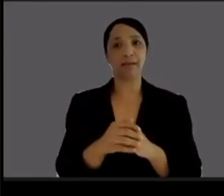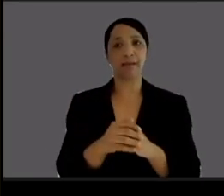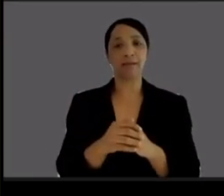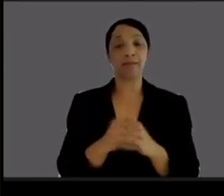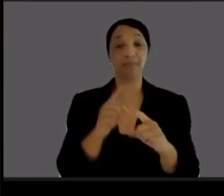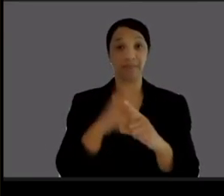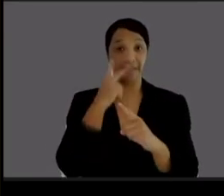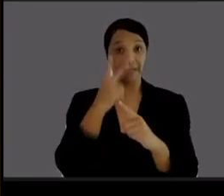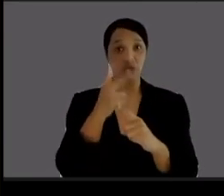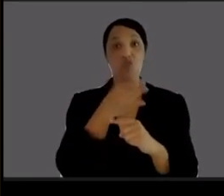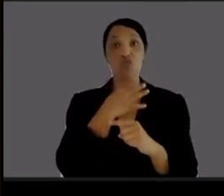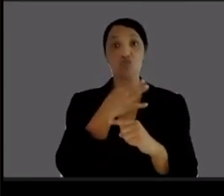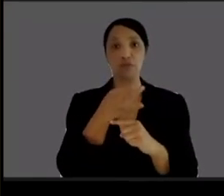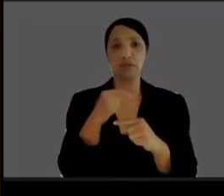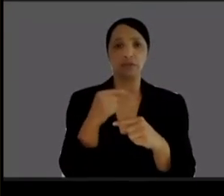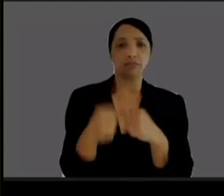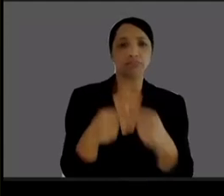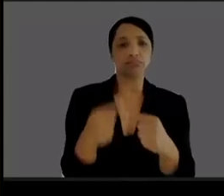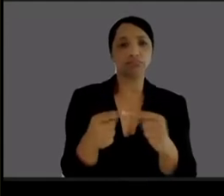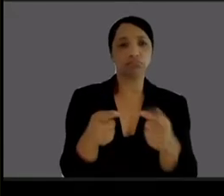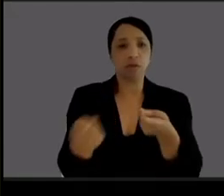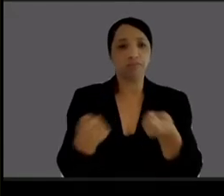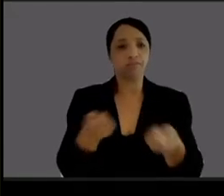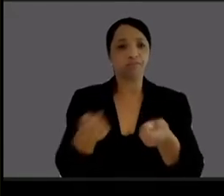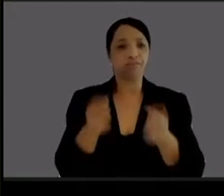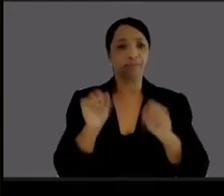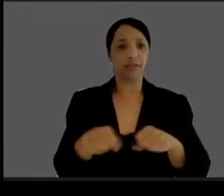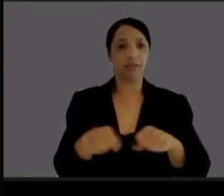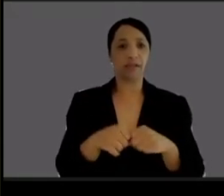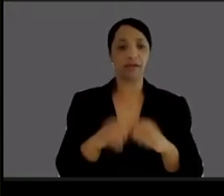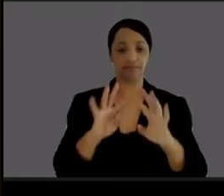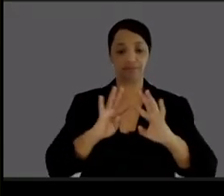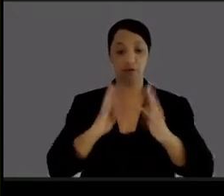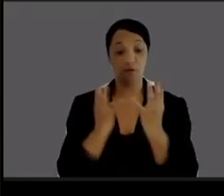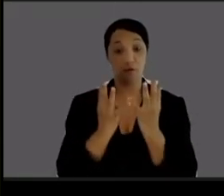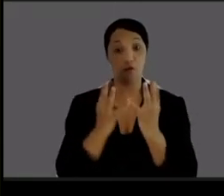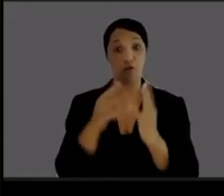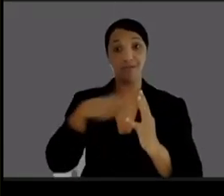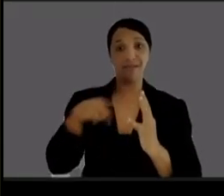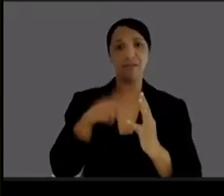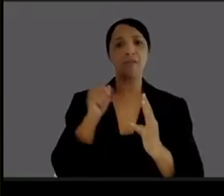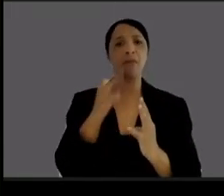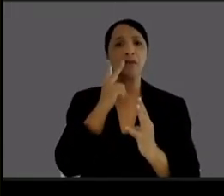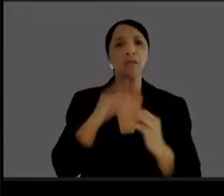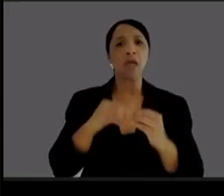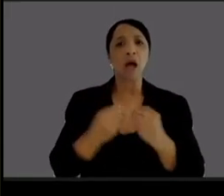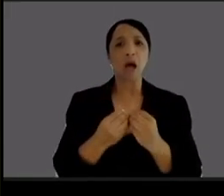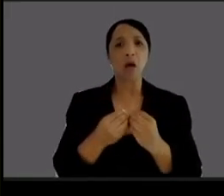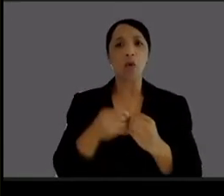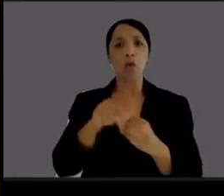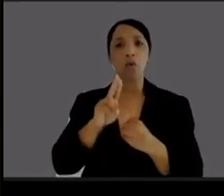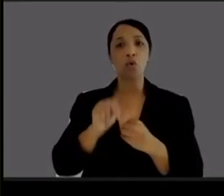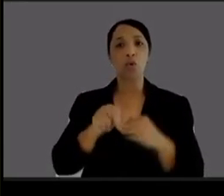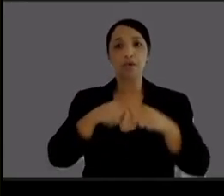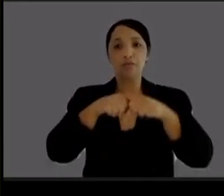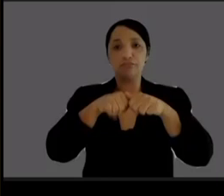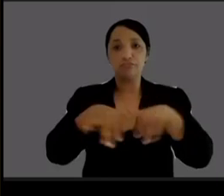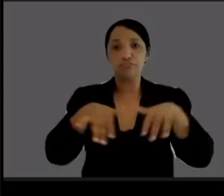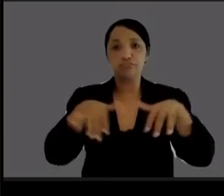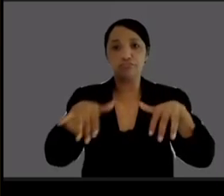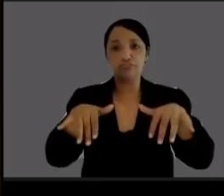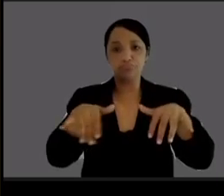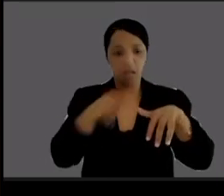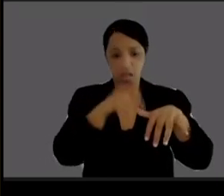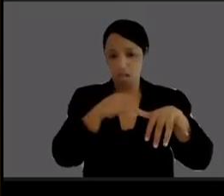政策を推進するということが大事ですigfはえ国連の